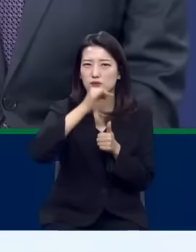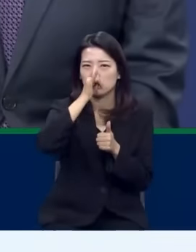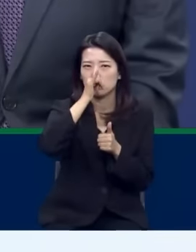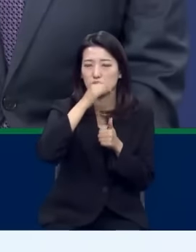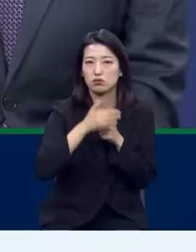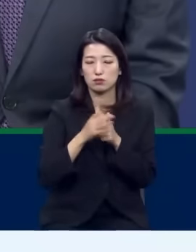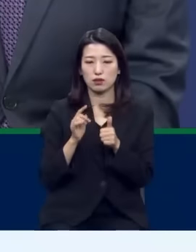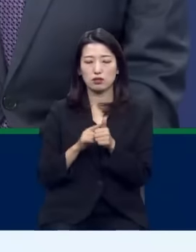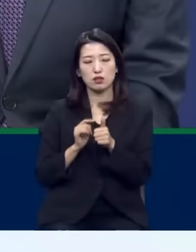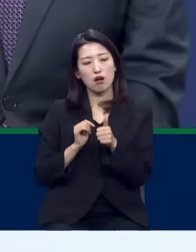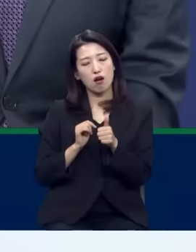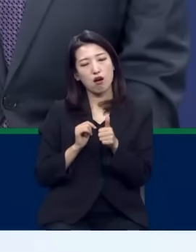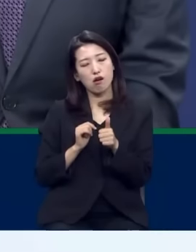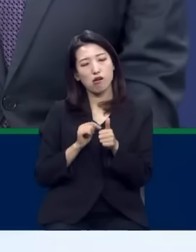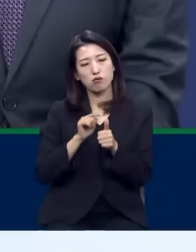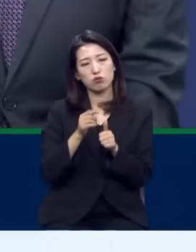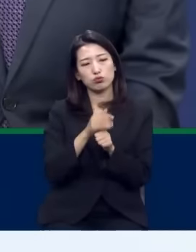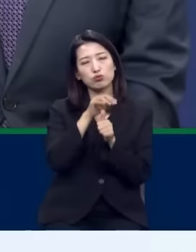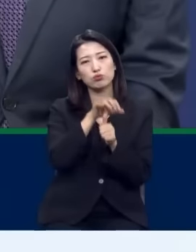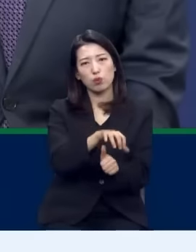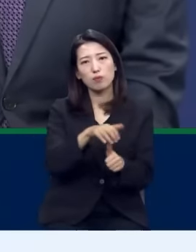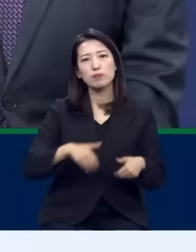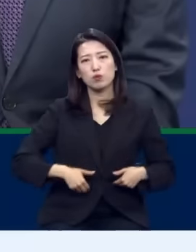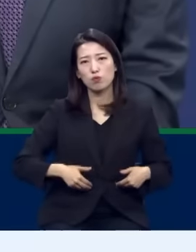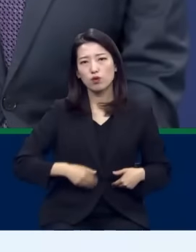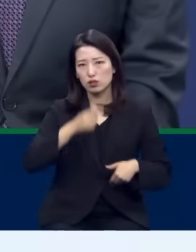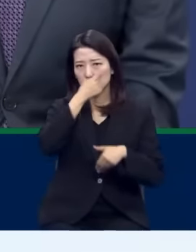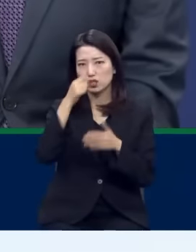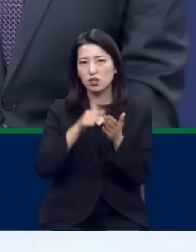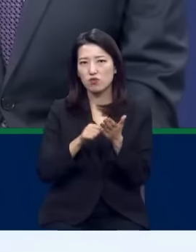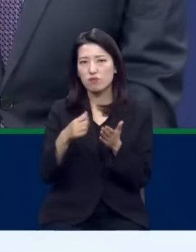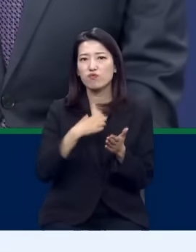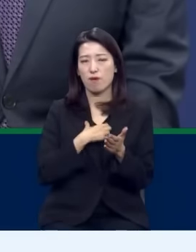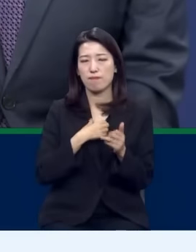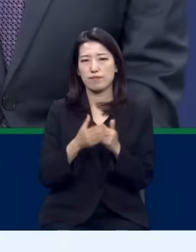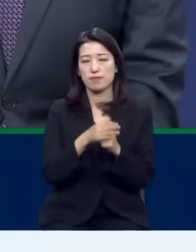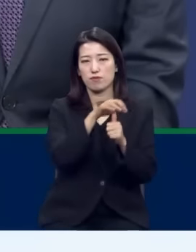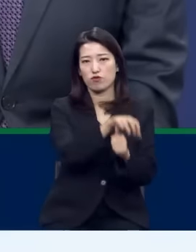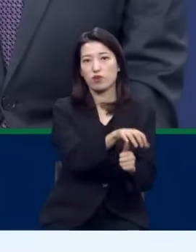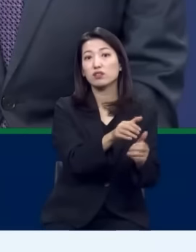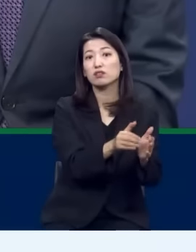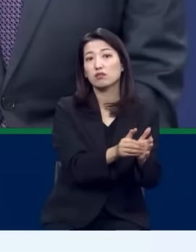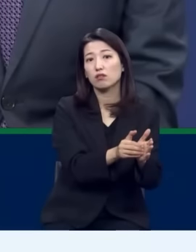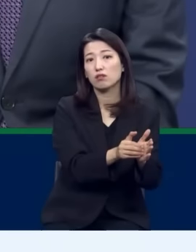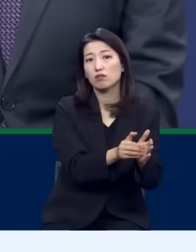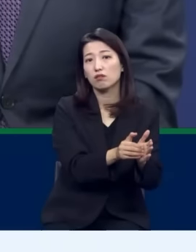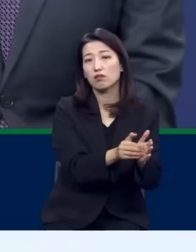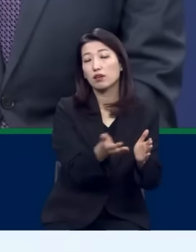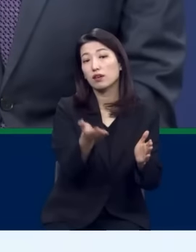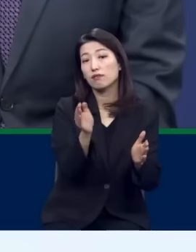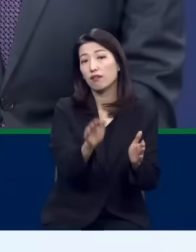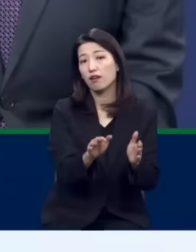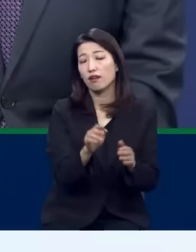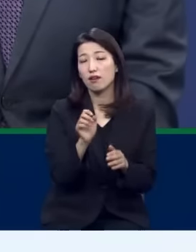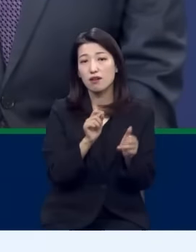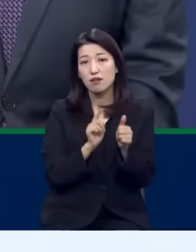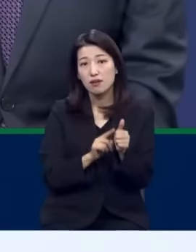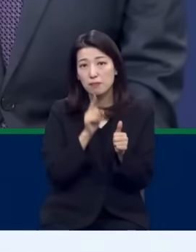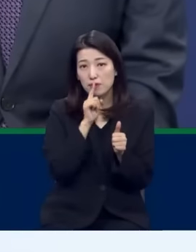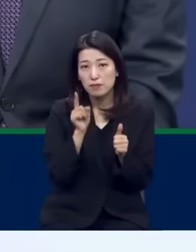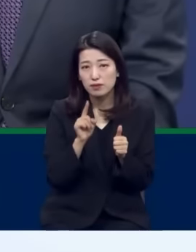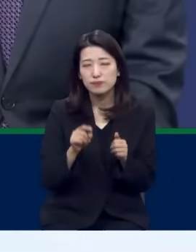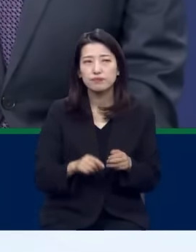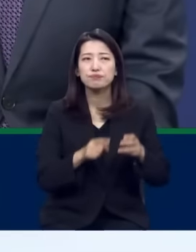집행을 했거든요 하지만은 지금 명태 규 씨가 계속 얘기한 거는 윤대통령 부부의 공천 개입 계속